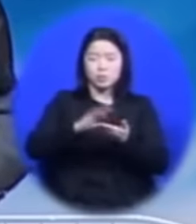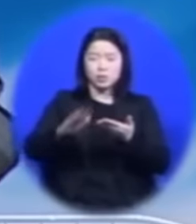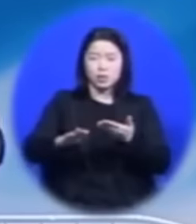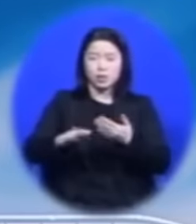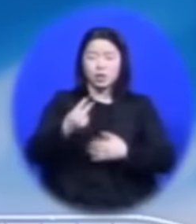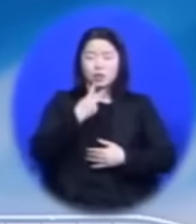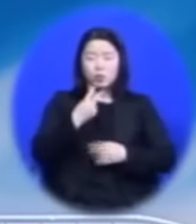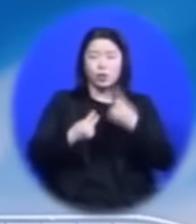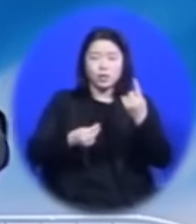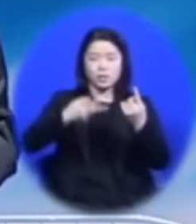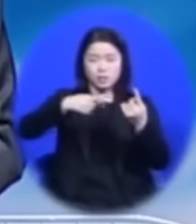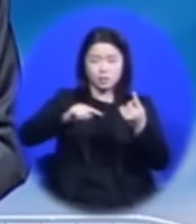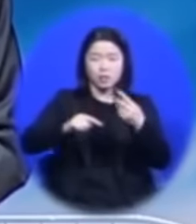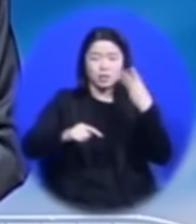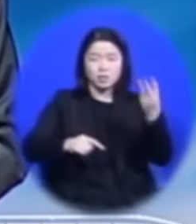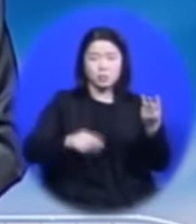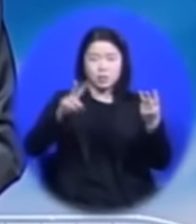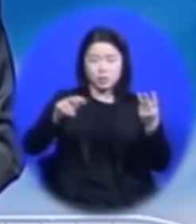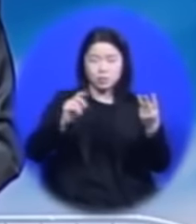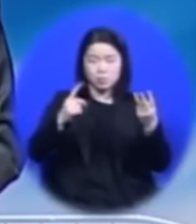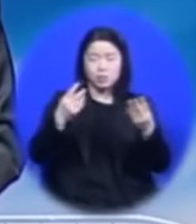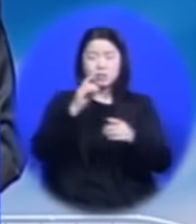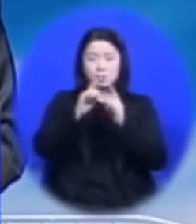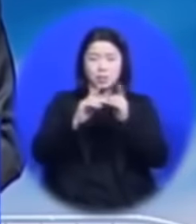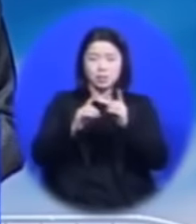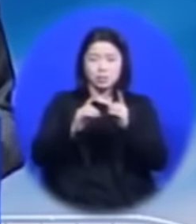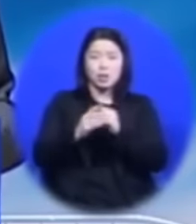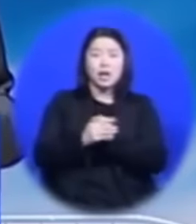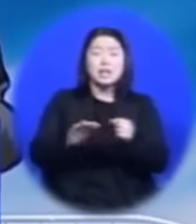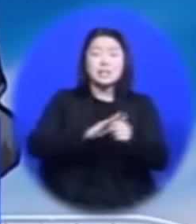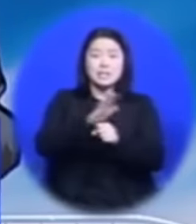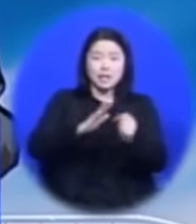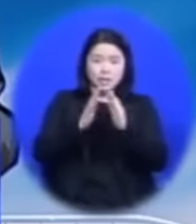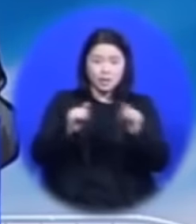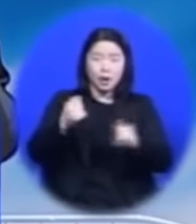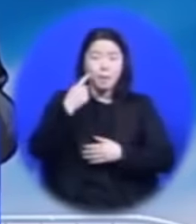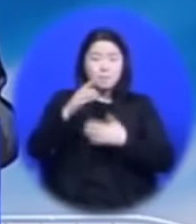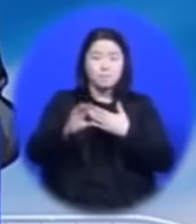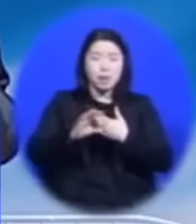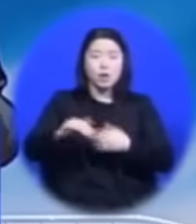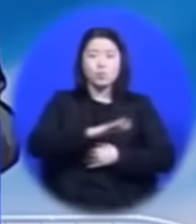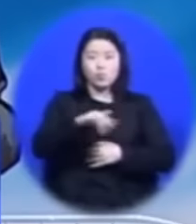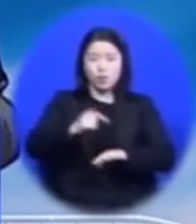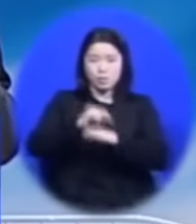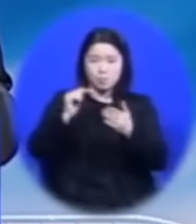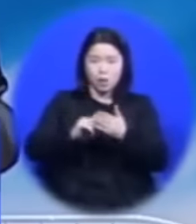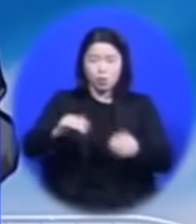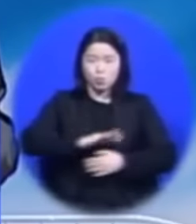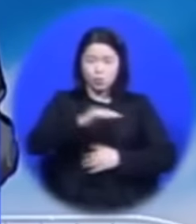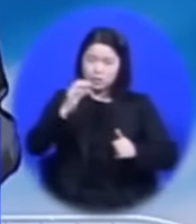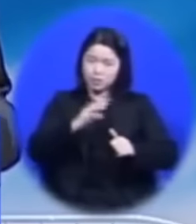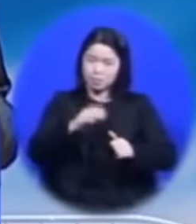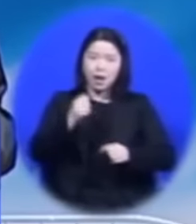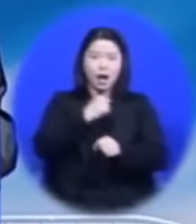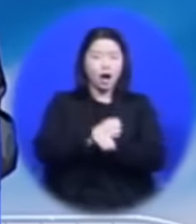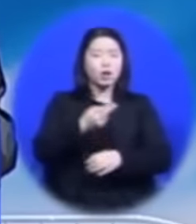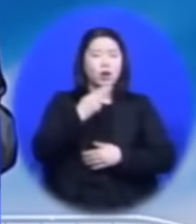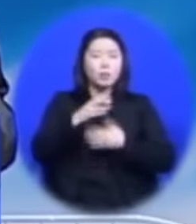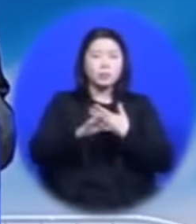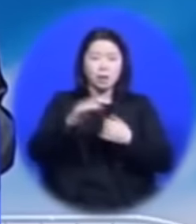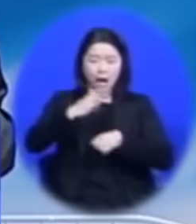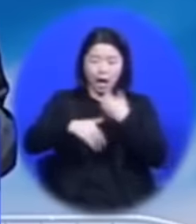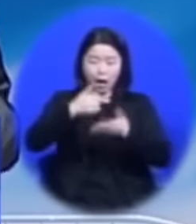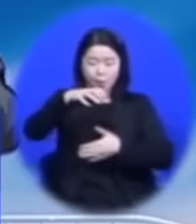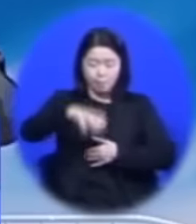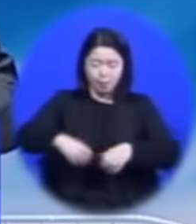요한일서 3장 21절 말씀해 보면 사랑하는 자들아 만일 우리 마음이 우리를 책망할 것이 없으면 하나님